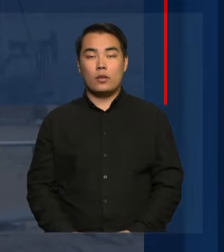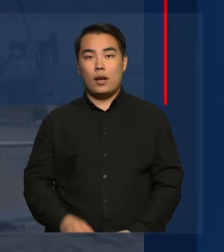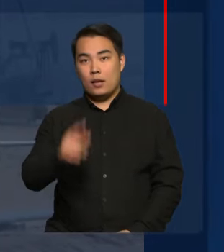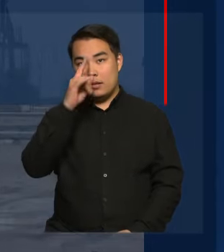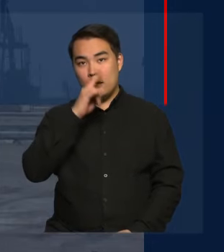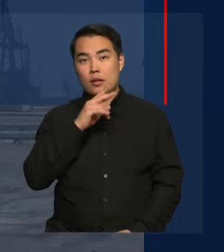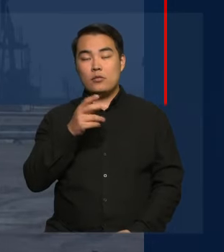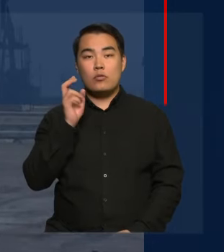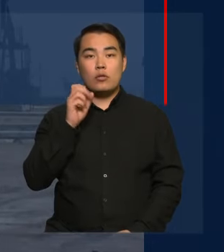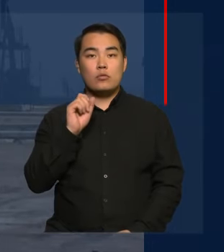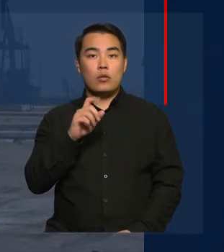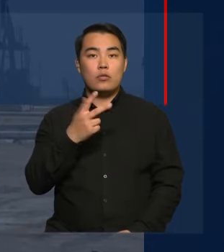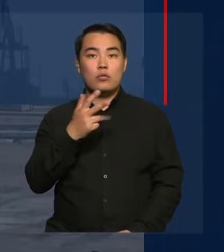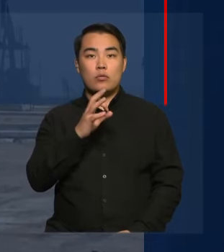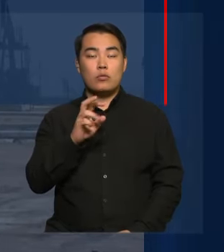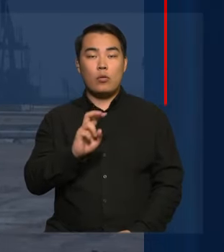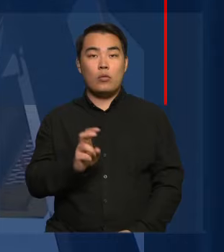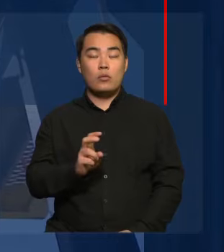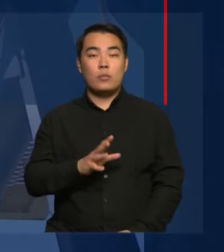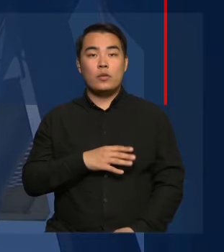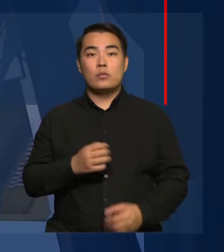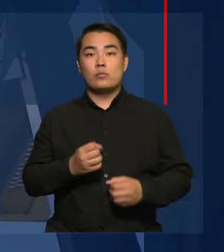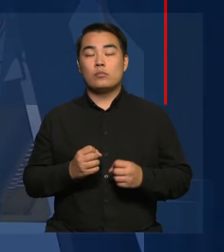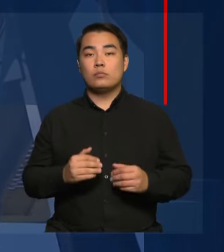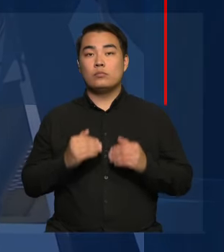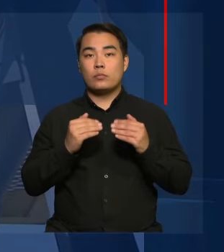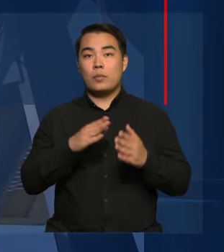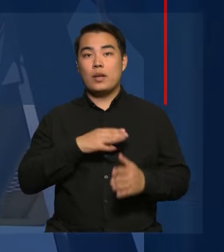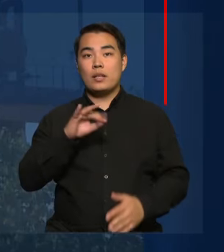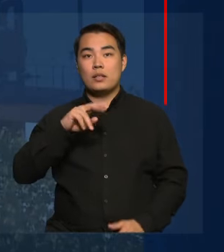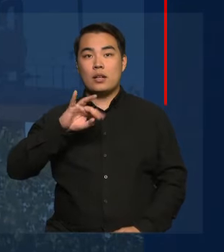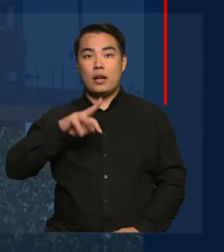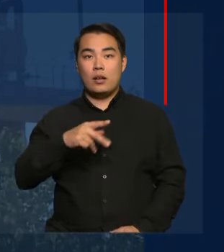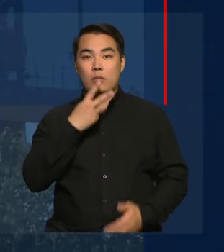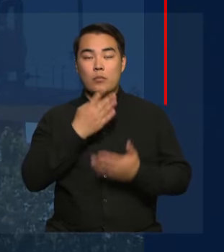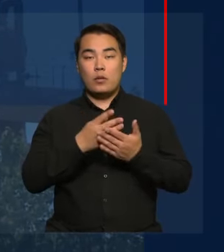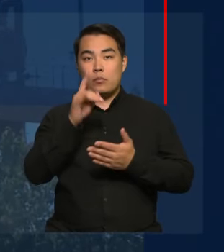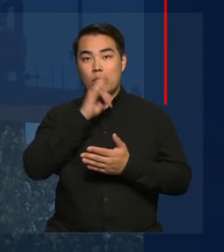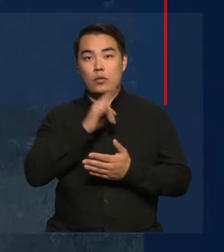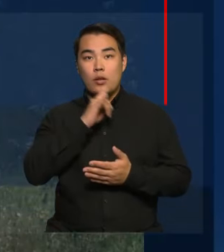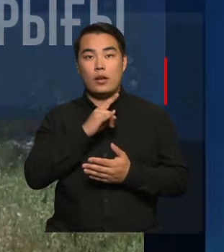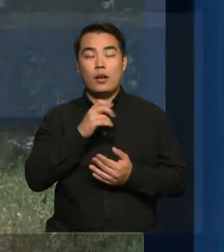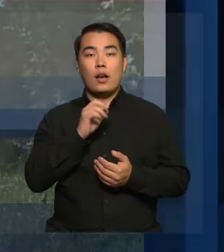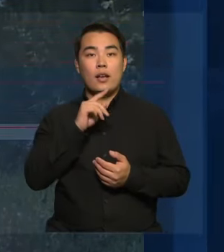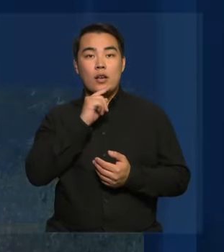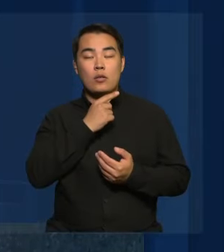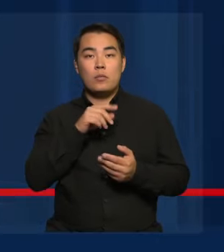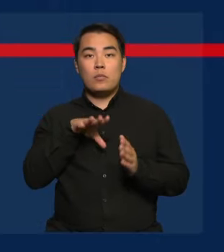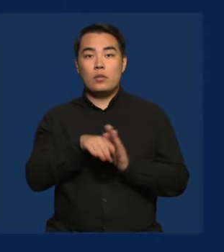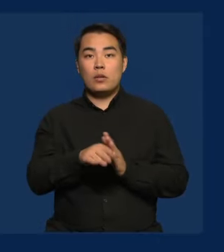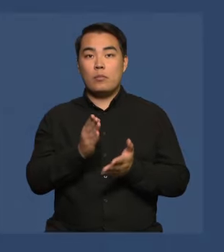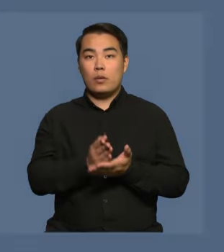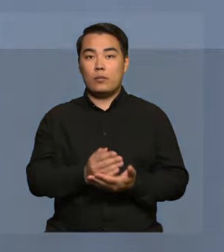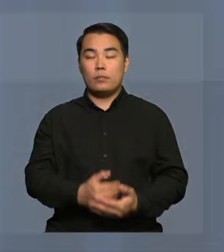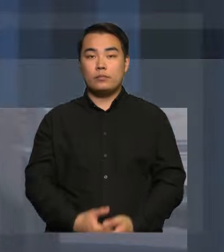Қазақтың қара алтыны 3 долларға қымбаттады. Иран мен Израиль қақтығысы әлемдік мұнай нарығына қалай әсер етеді?